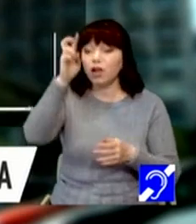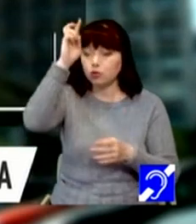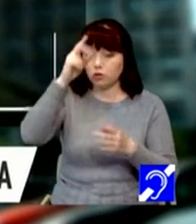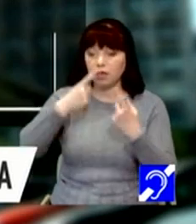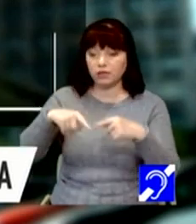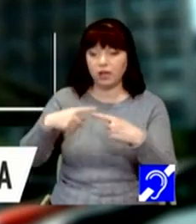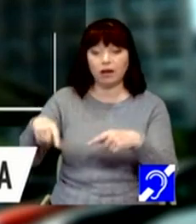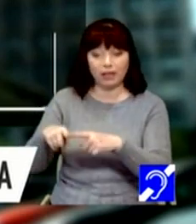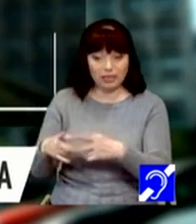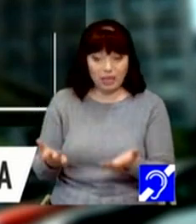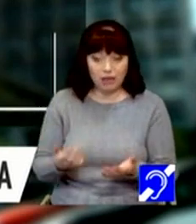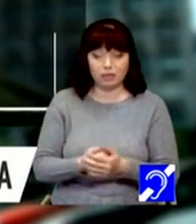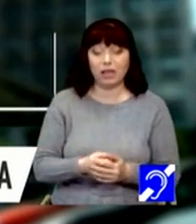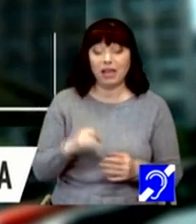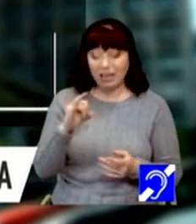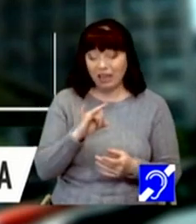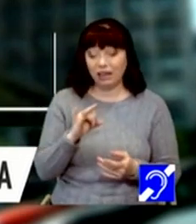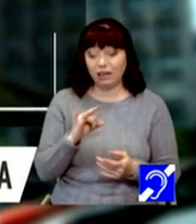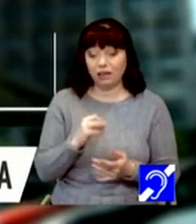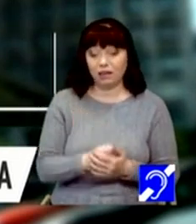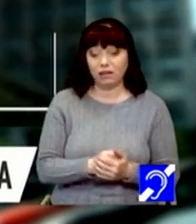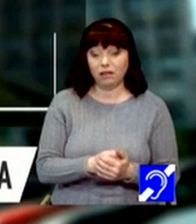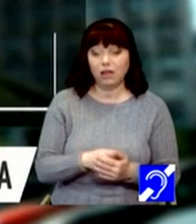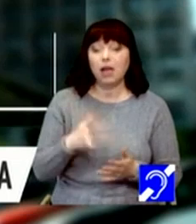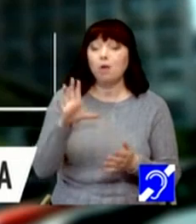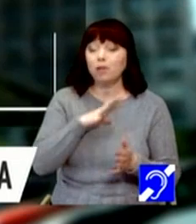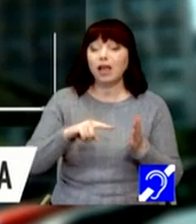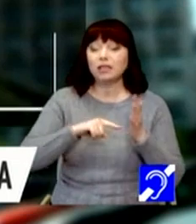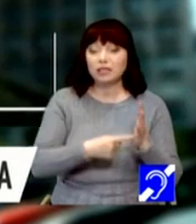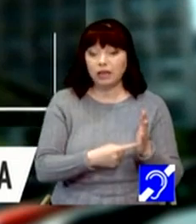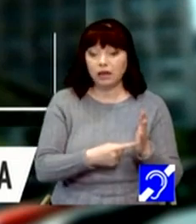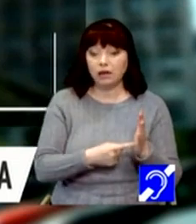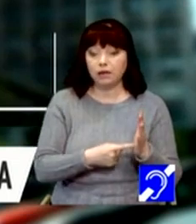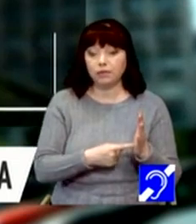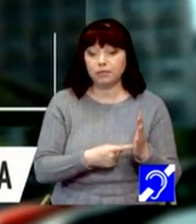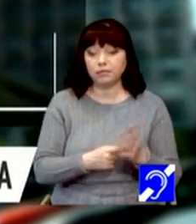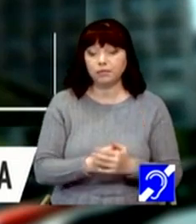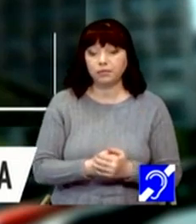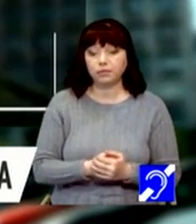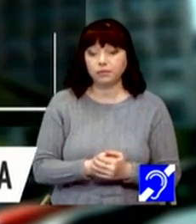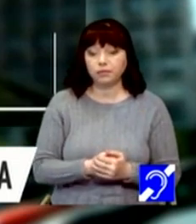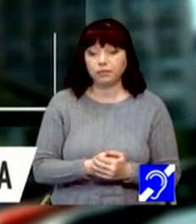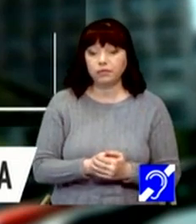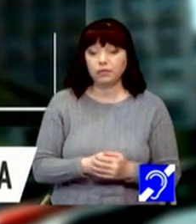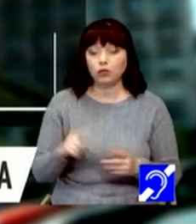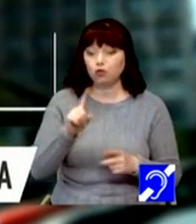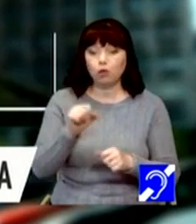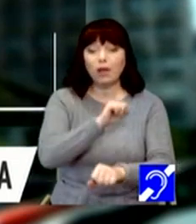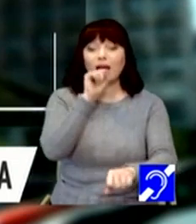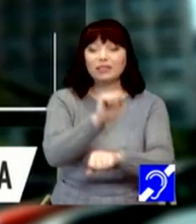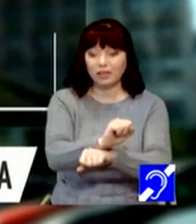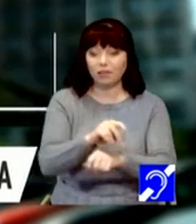și atunci până la urmă au vizat exclusiv nu in activarea acestor